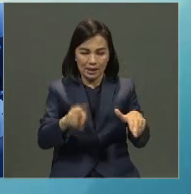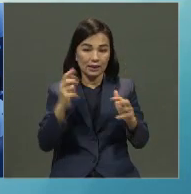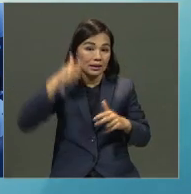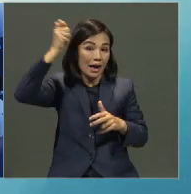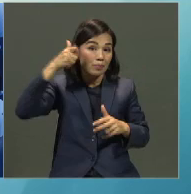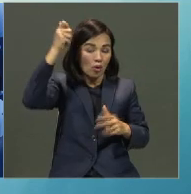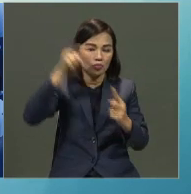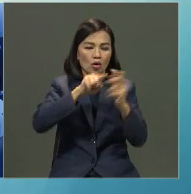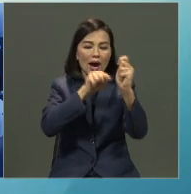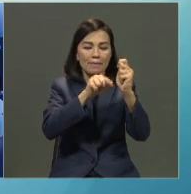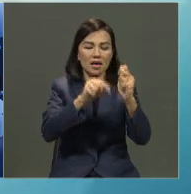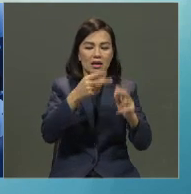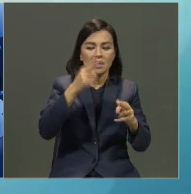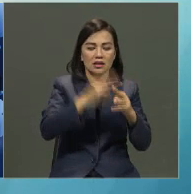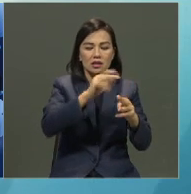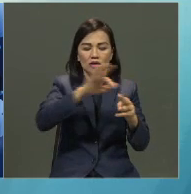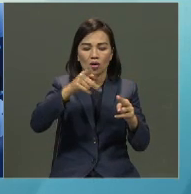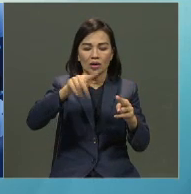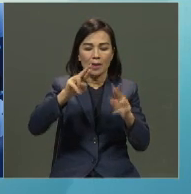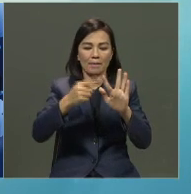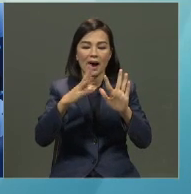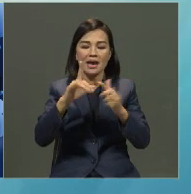วันก่อนแล้วก็มีประวัติไปตัดผมที่ร้านค้าละร้านแถวประชาชื่นต่อมาวันที่18พฤษภาคม